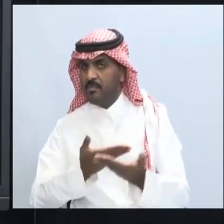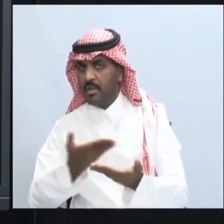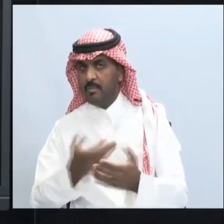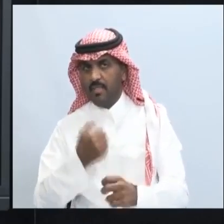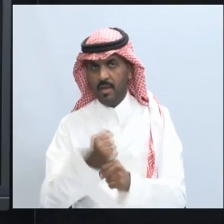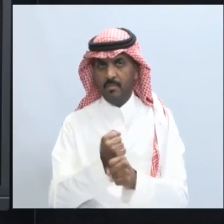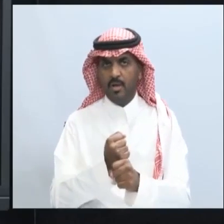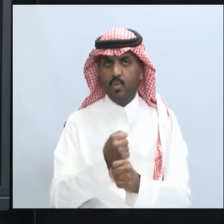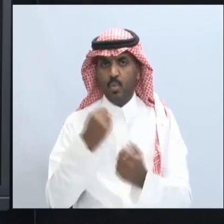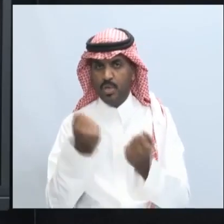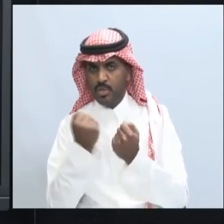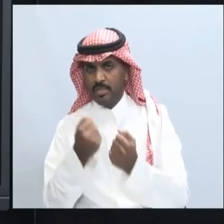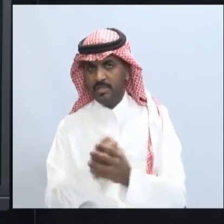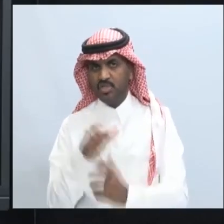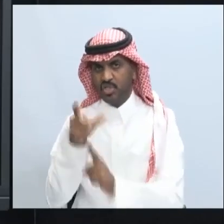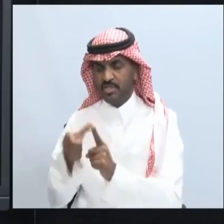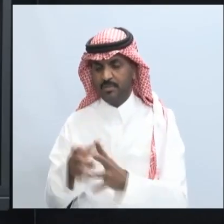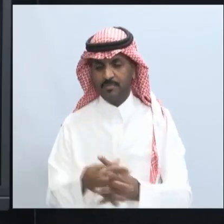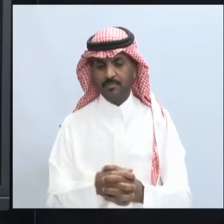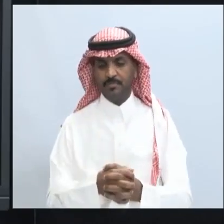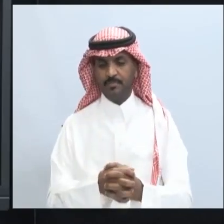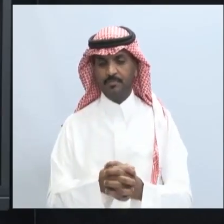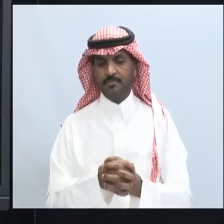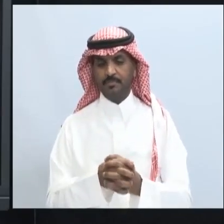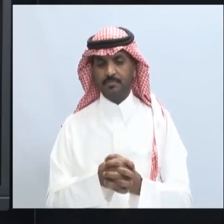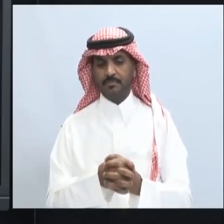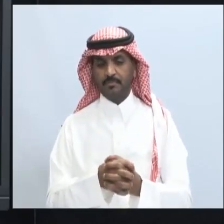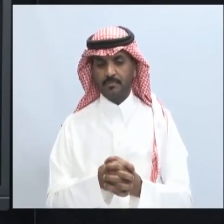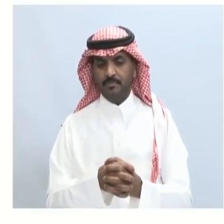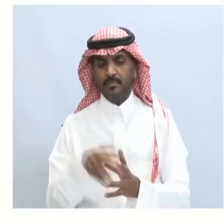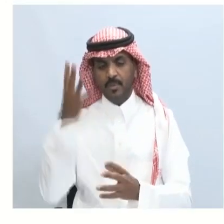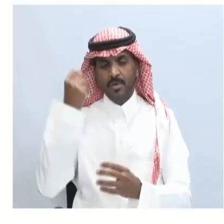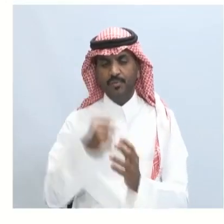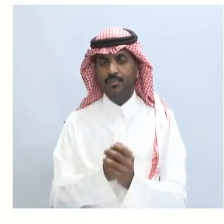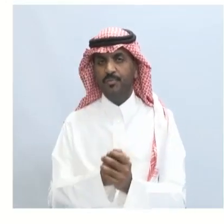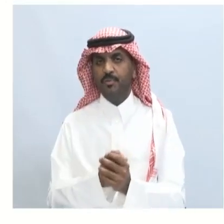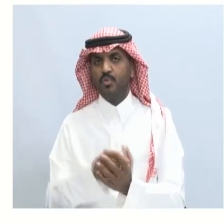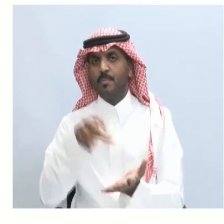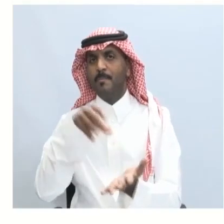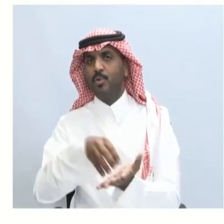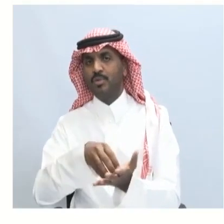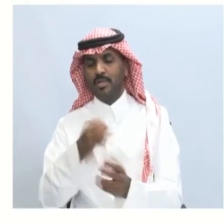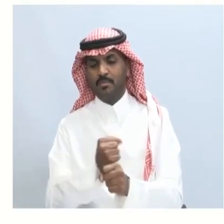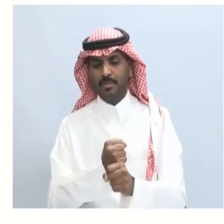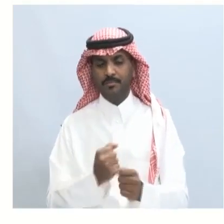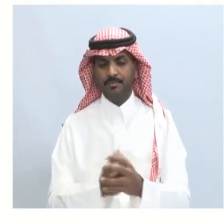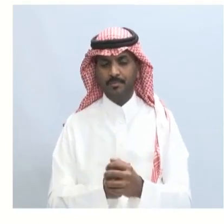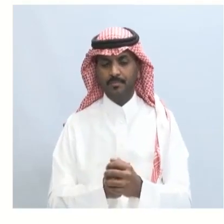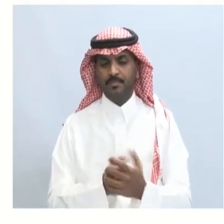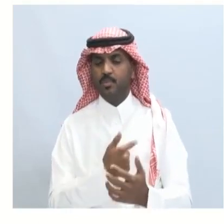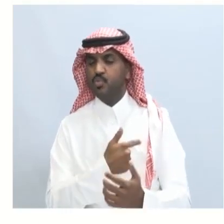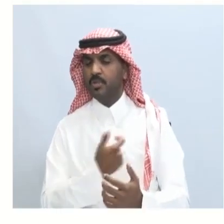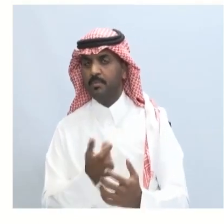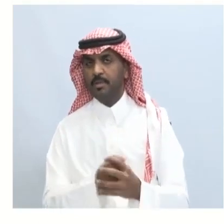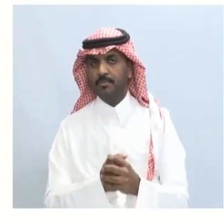الاعمال والنشاطات الشخصي في هذه الجهه وهو ما يعرف بموطن ماذا الاعمال فاذا هذا ما يسمى